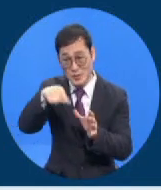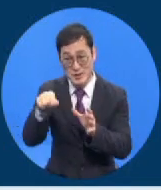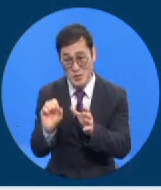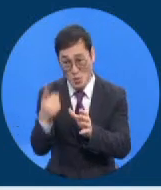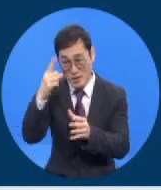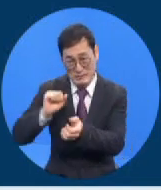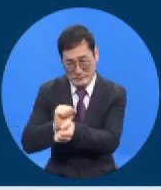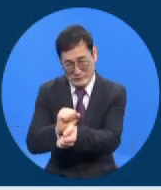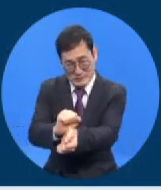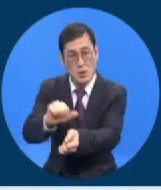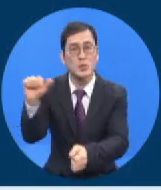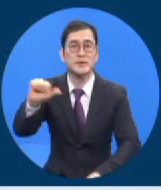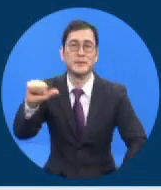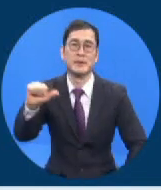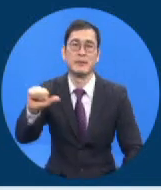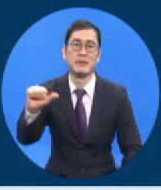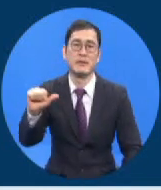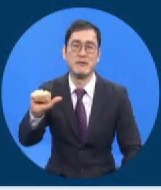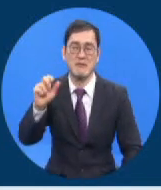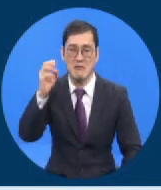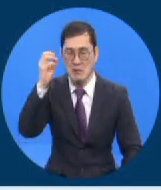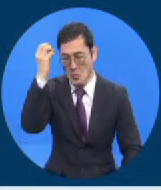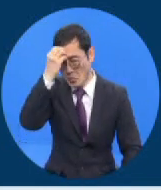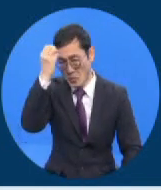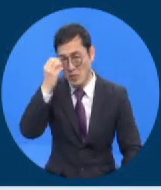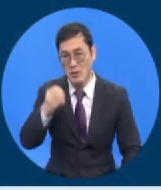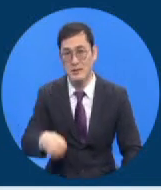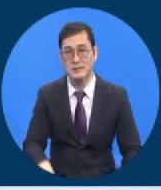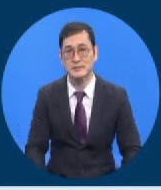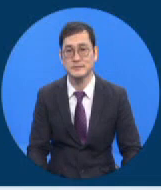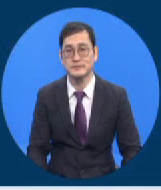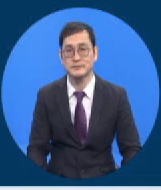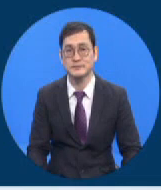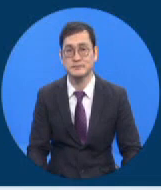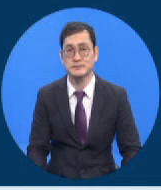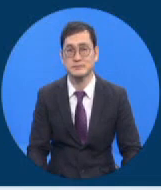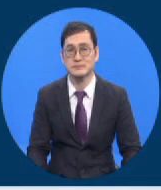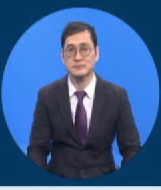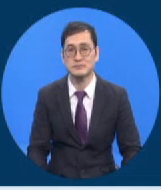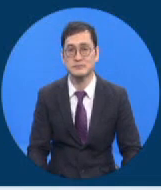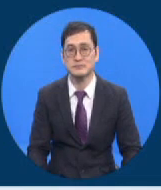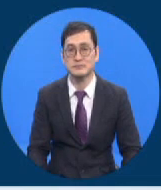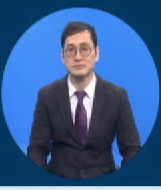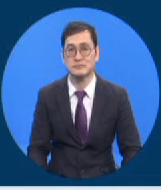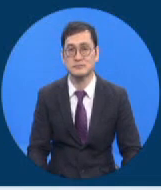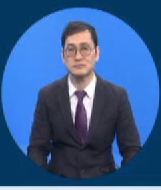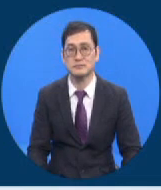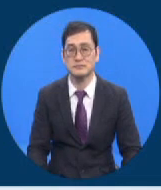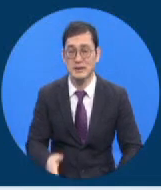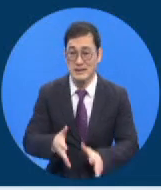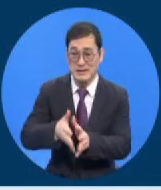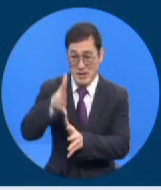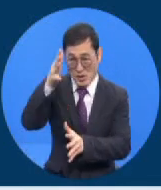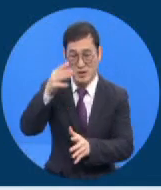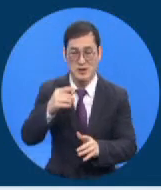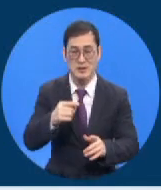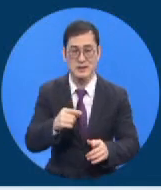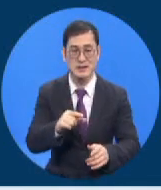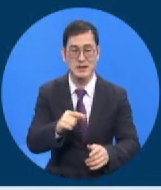넘습니다. 그런데 수원지법은 시설과 교인 명단 제출은 역학조사를 위한 준비